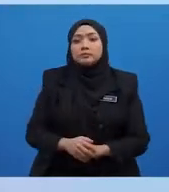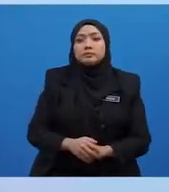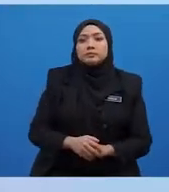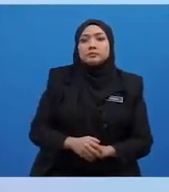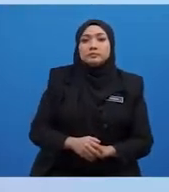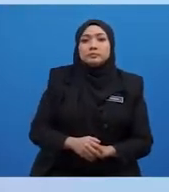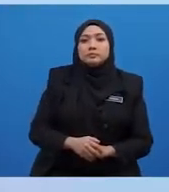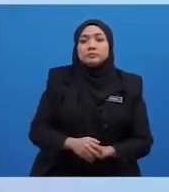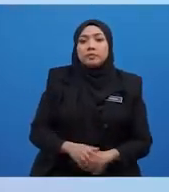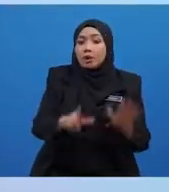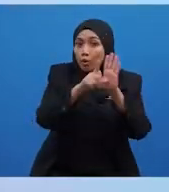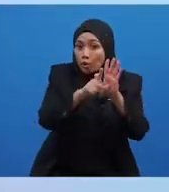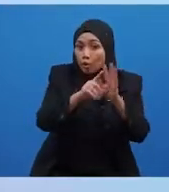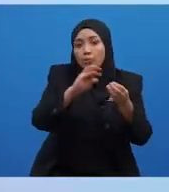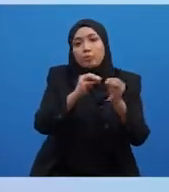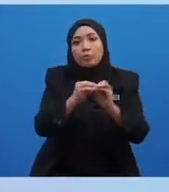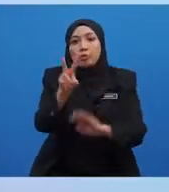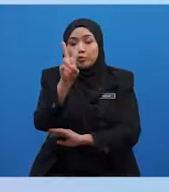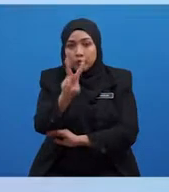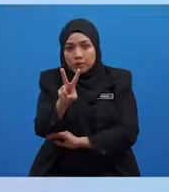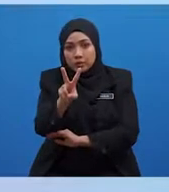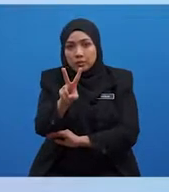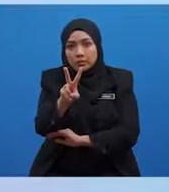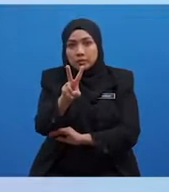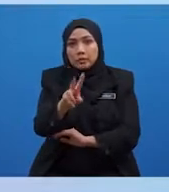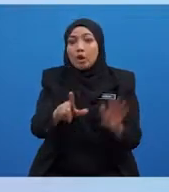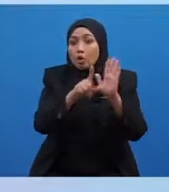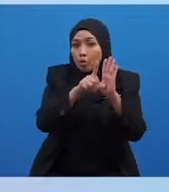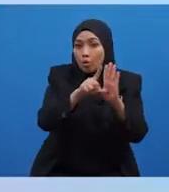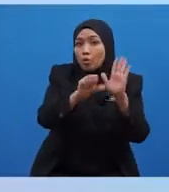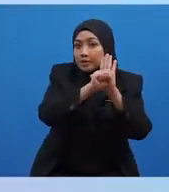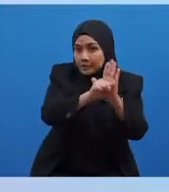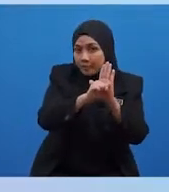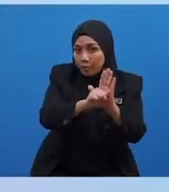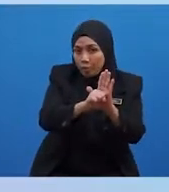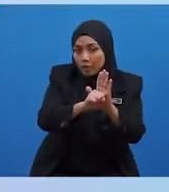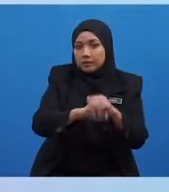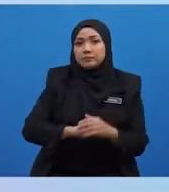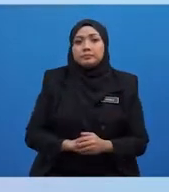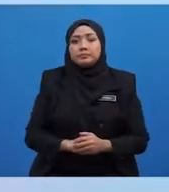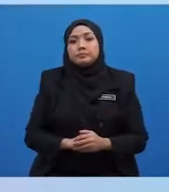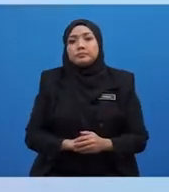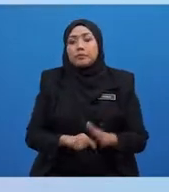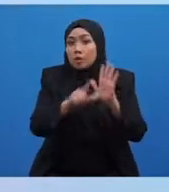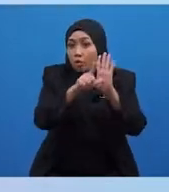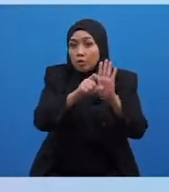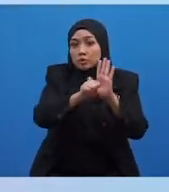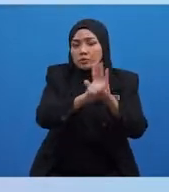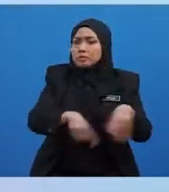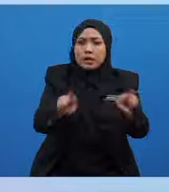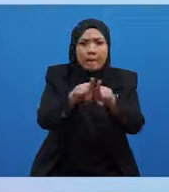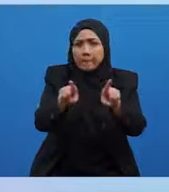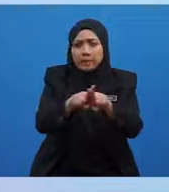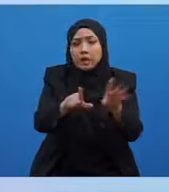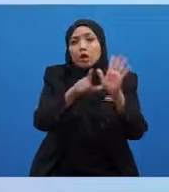initial. Logo yang kedua pula dikenali sebagai logo simbol. Logo simbol menyamai